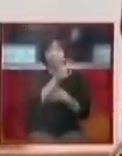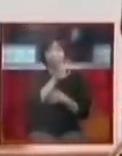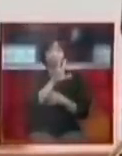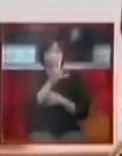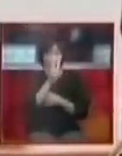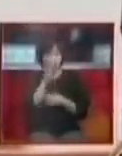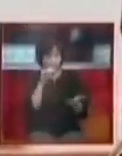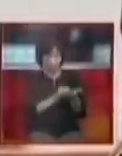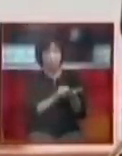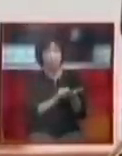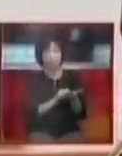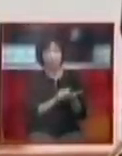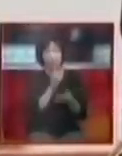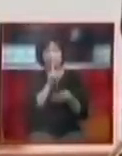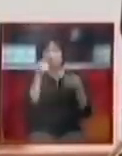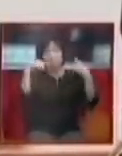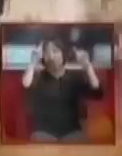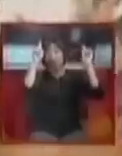din po.